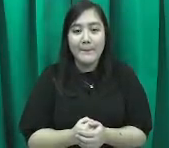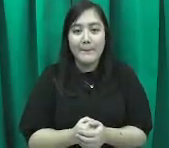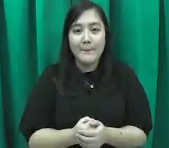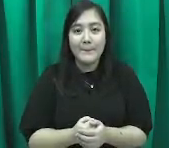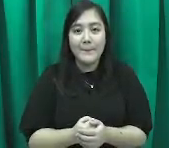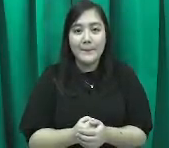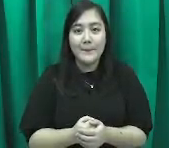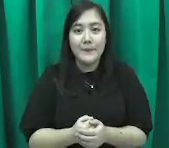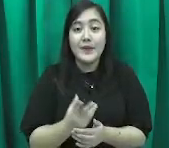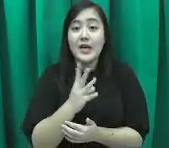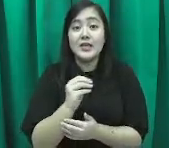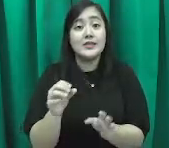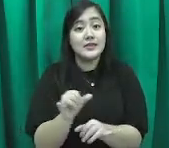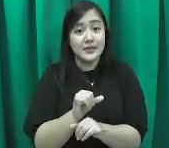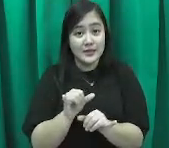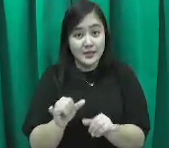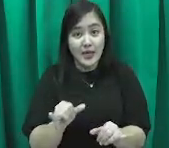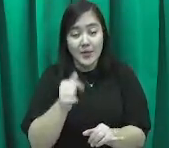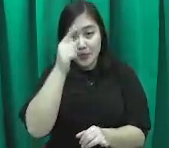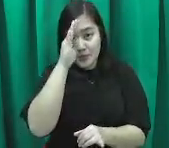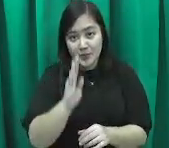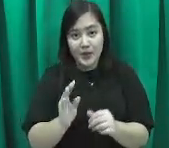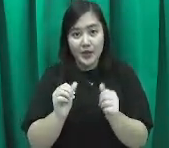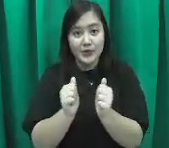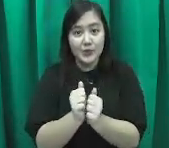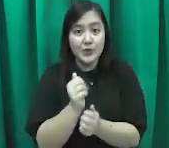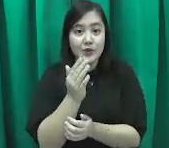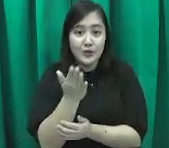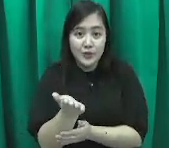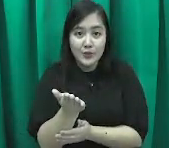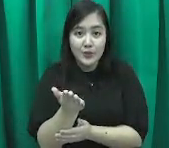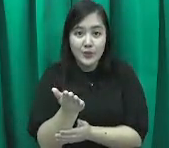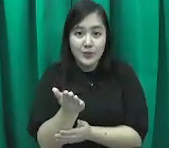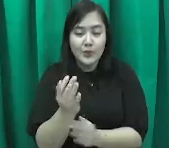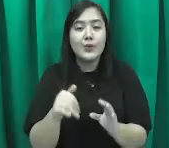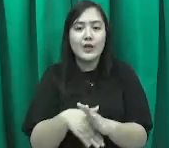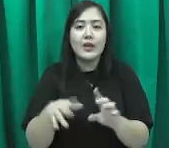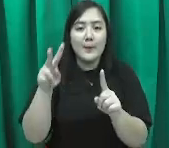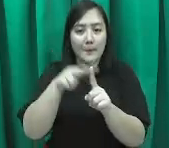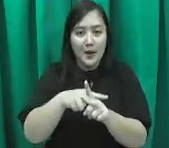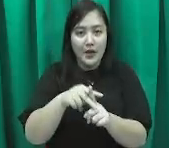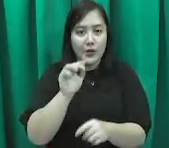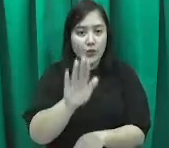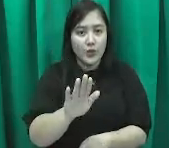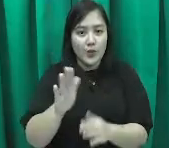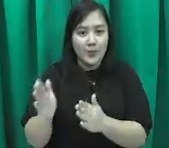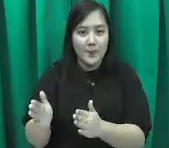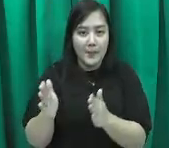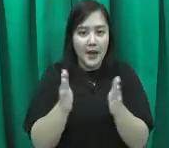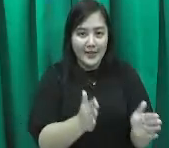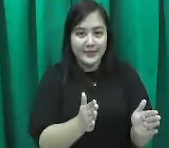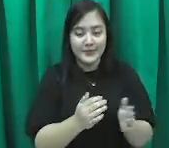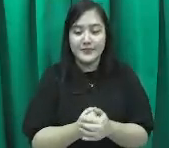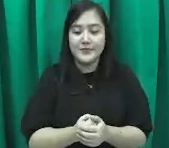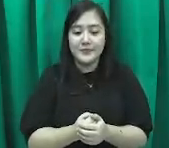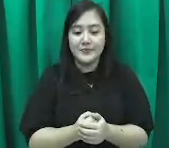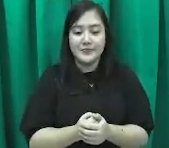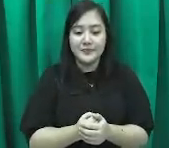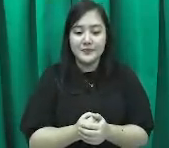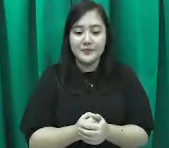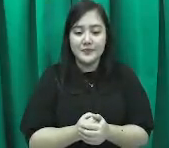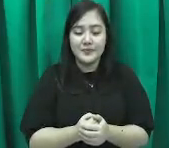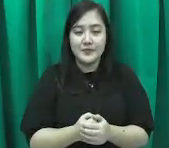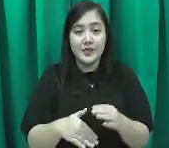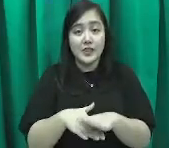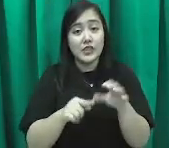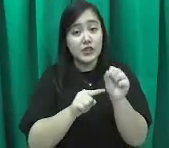natin ang Panginoon dapat kapag execution time na. Amen. Oo, kasama natin sa simula, kasama natin sa